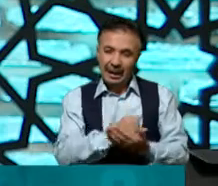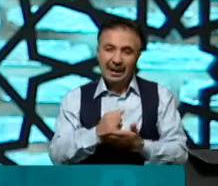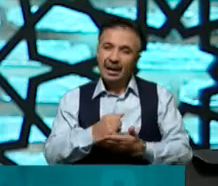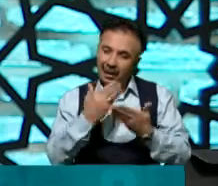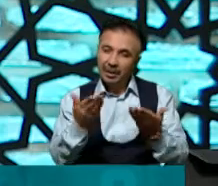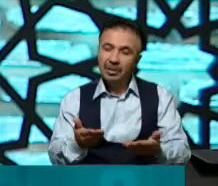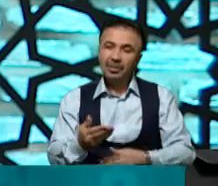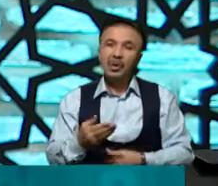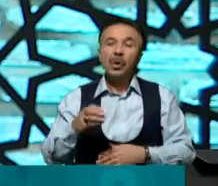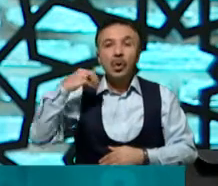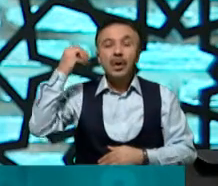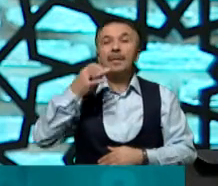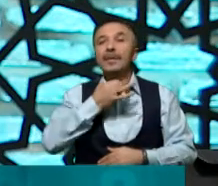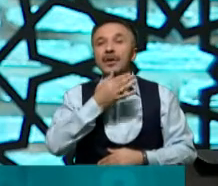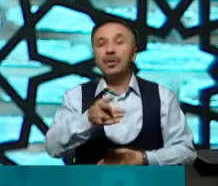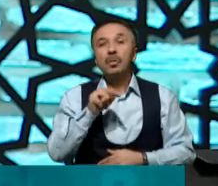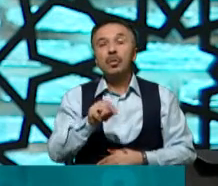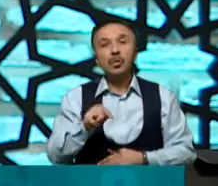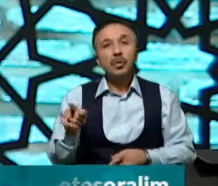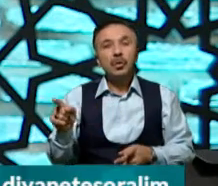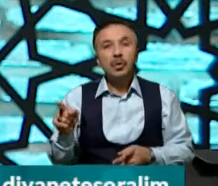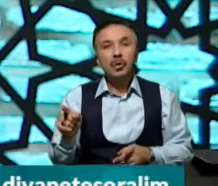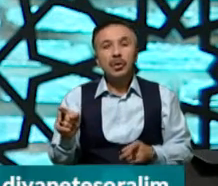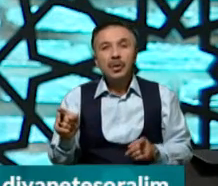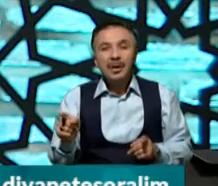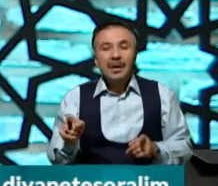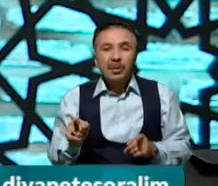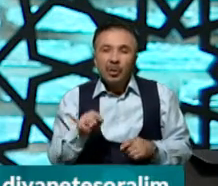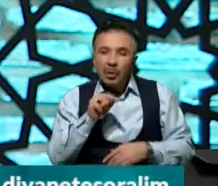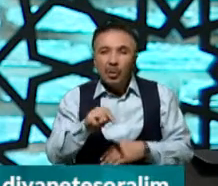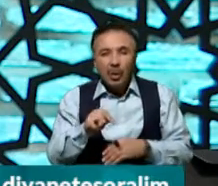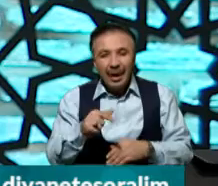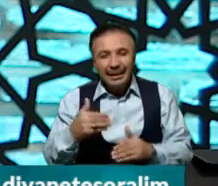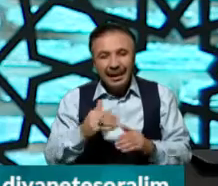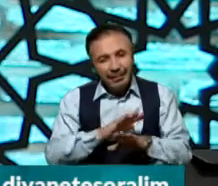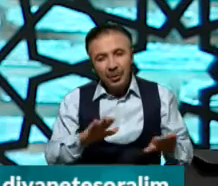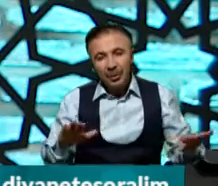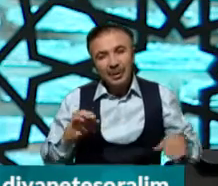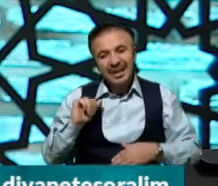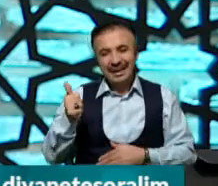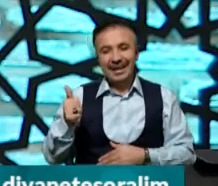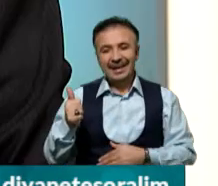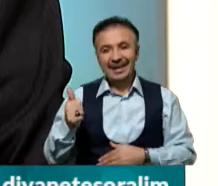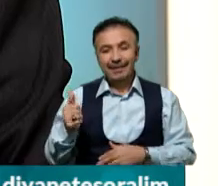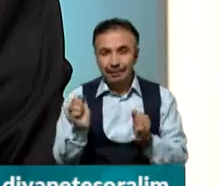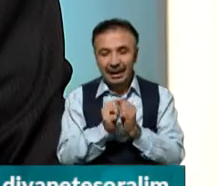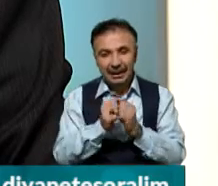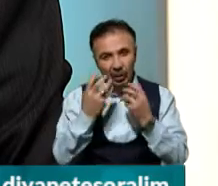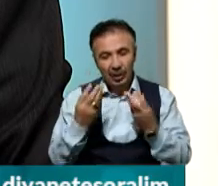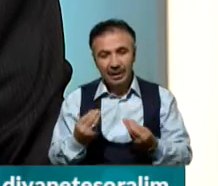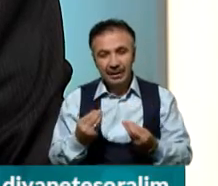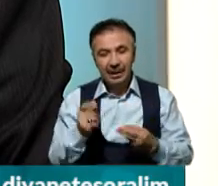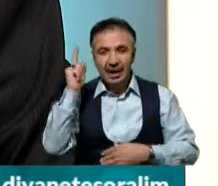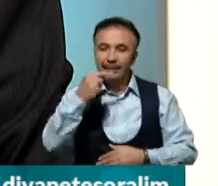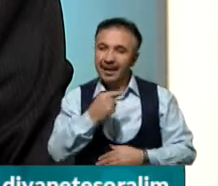Hocam teşekkür ediyoruz. Bugünlük süremizin sonuna geldik. Virgül koyuyoruz ama. İnşallah. Yarın da inşallah sizinle birlikte olacağız. Rabbimiz